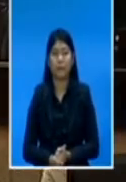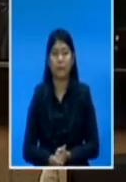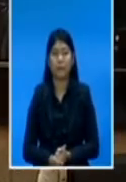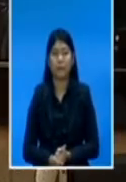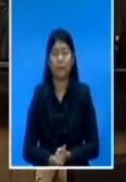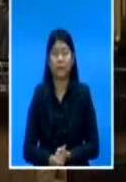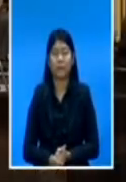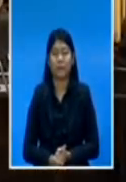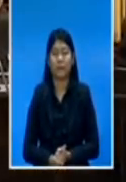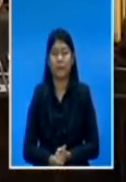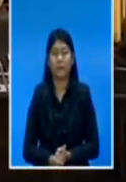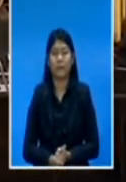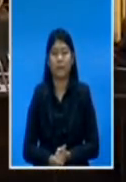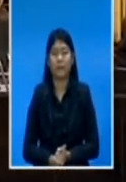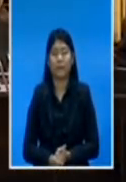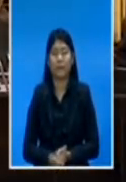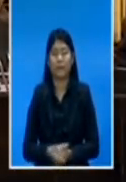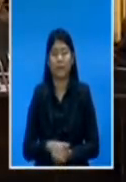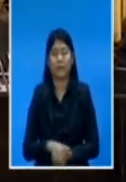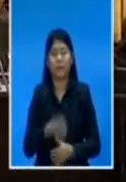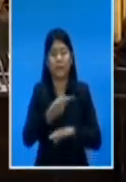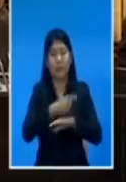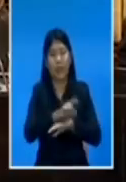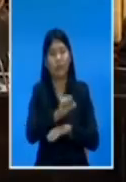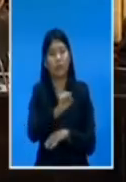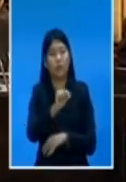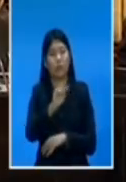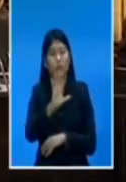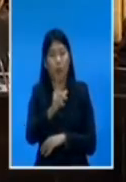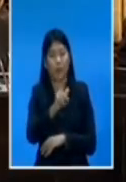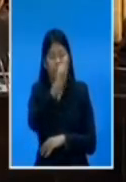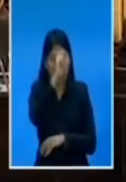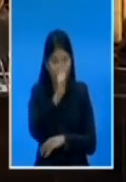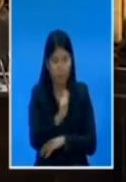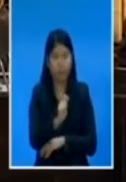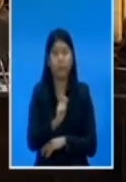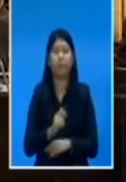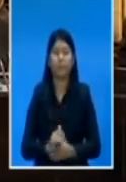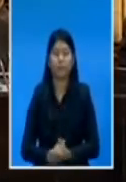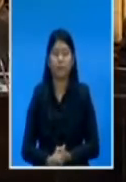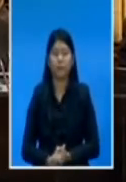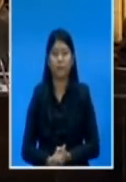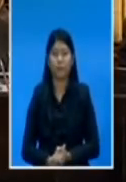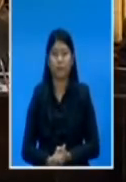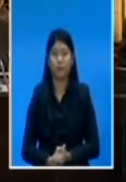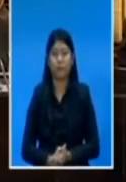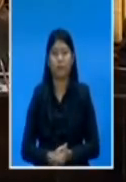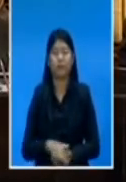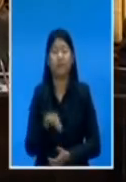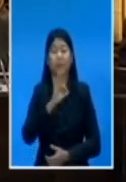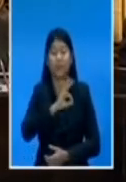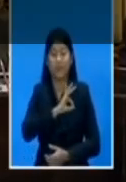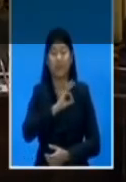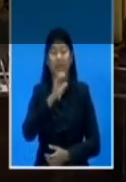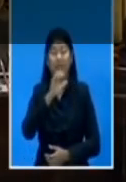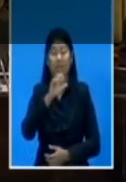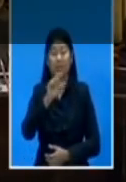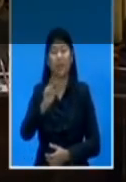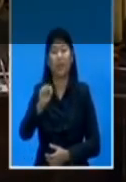กราบเรียนประธานสภานิติบัญญัติแห่งชาติที่เคารพท่านสมาชิกผู้ทรงเกีย